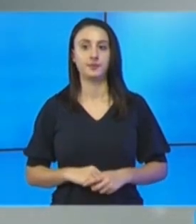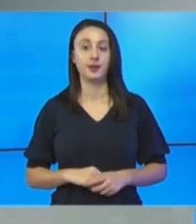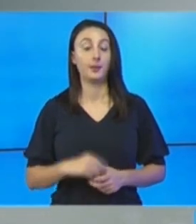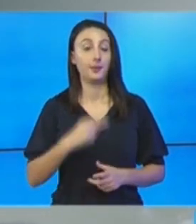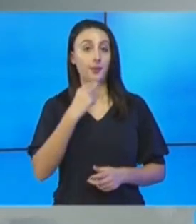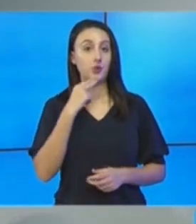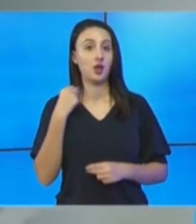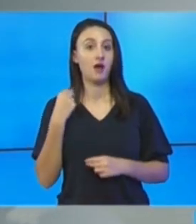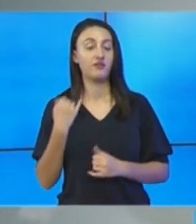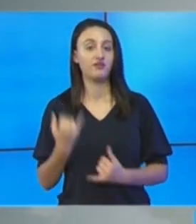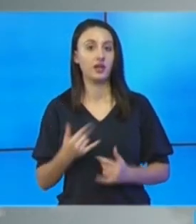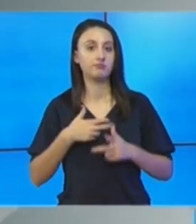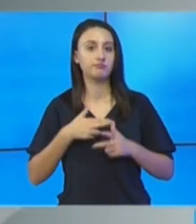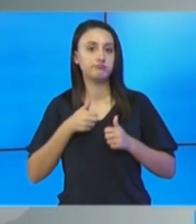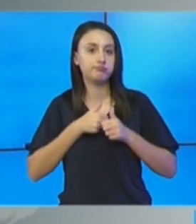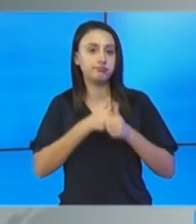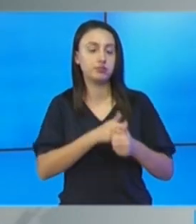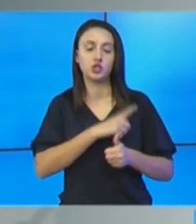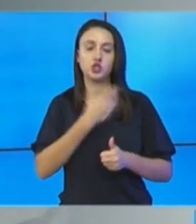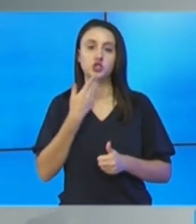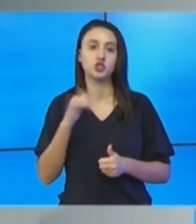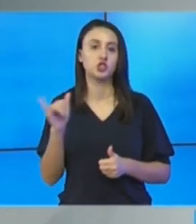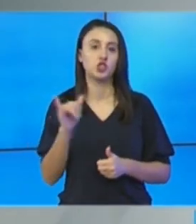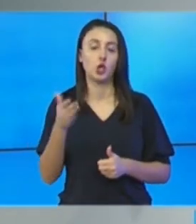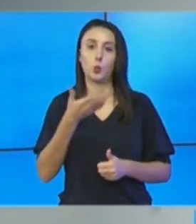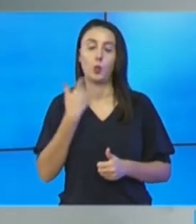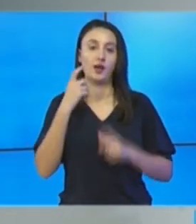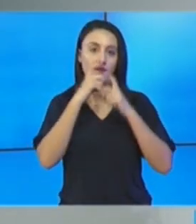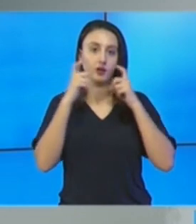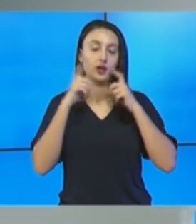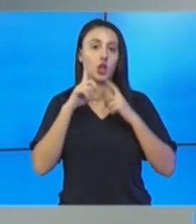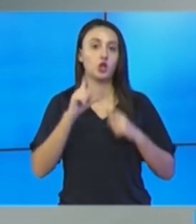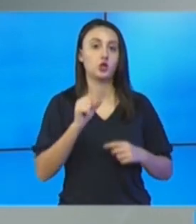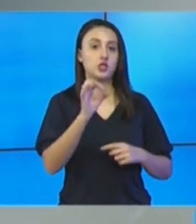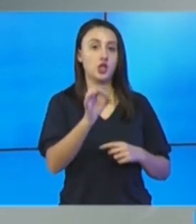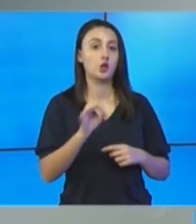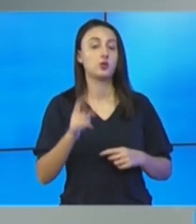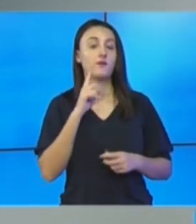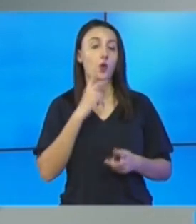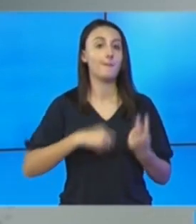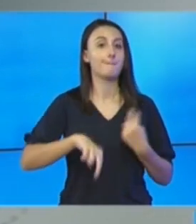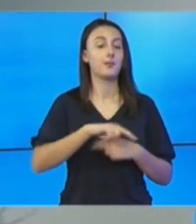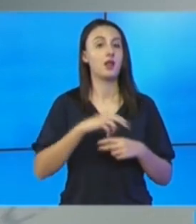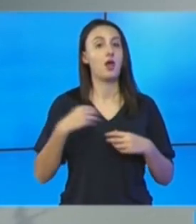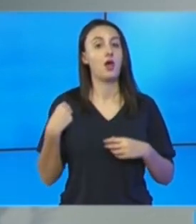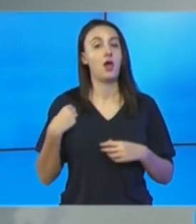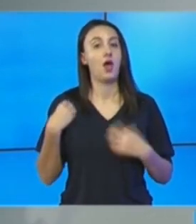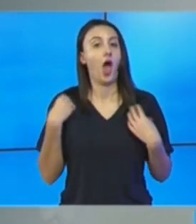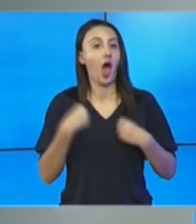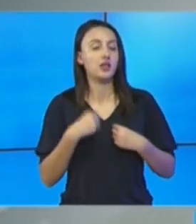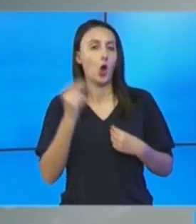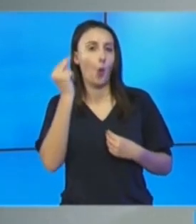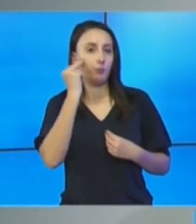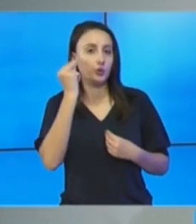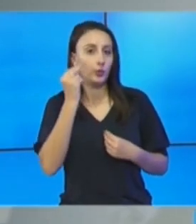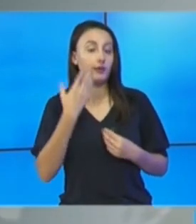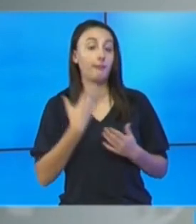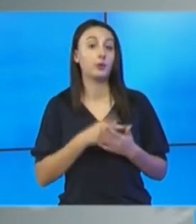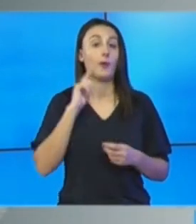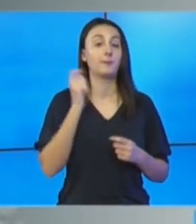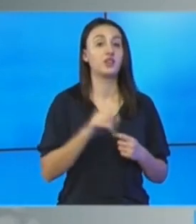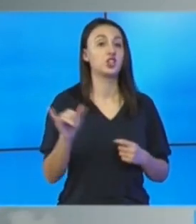Poliția iese la vânătoare de nepurtători de mască. 20% dintre polițiști vor patrula în civil pentru a-i amenda pe cei care nu